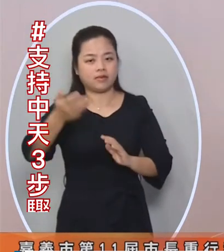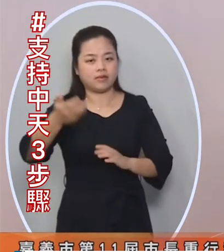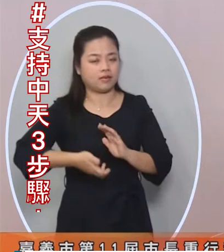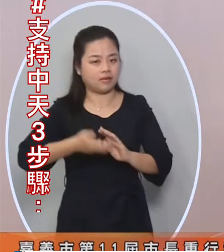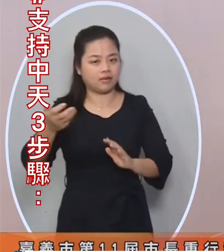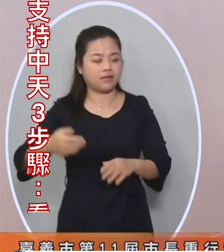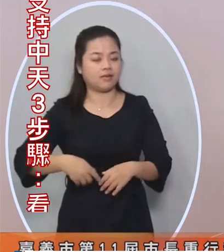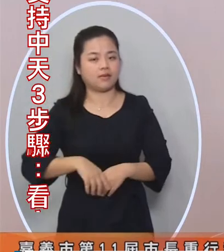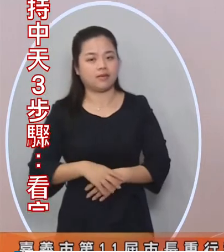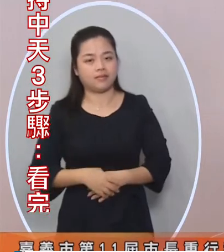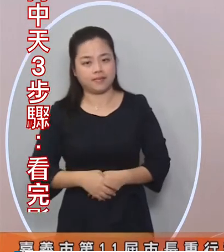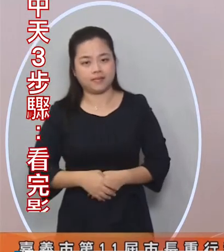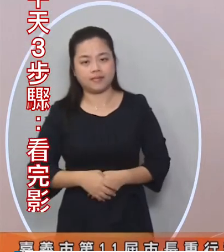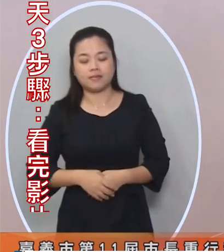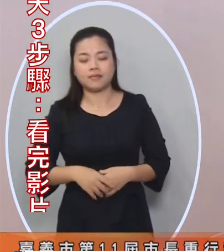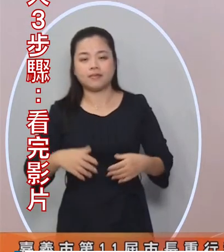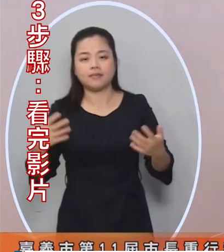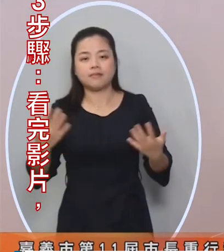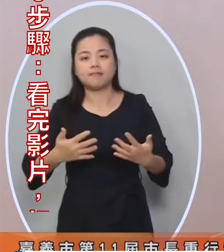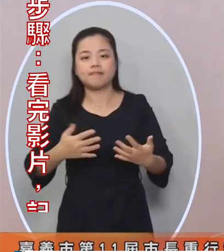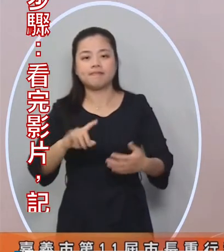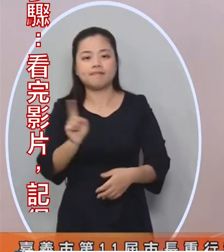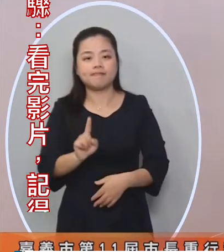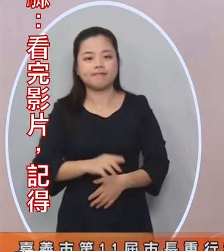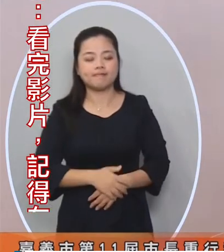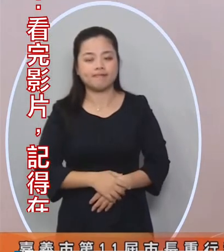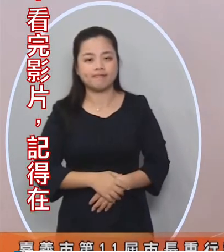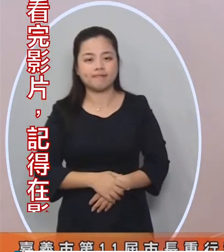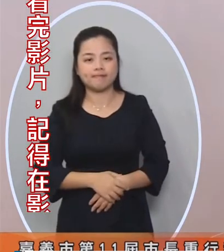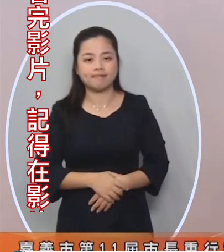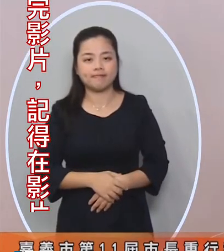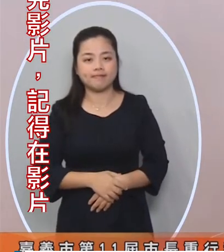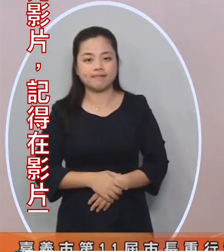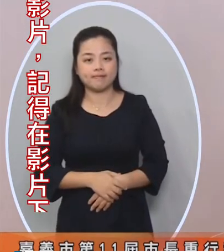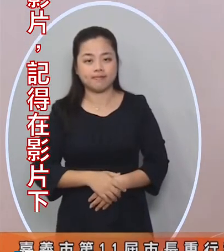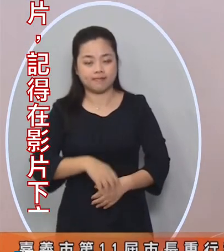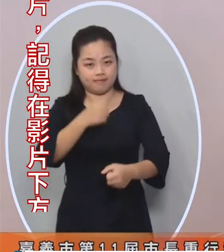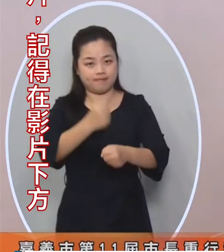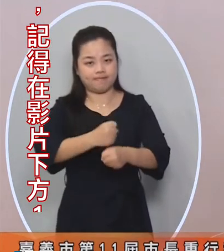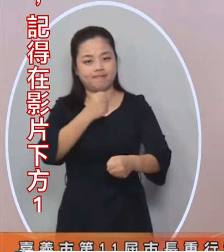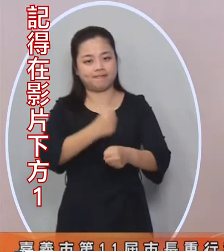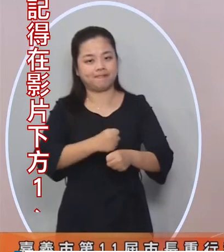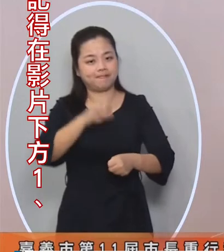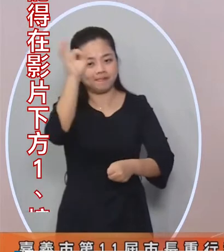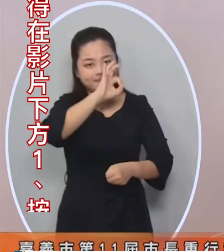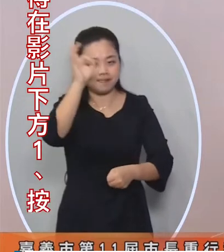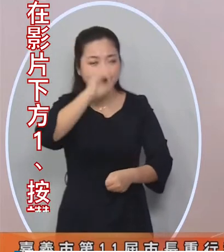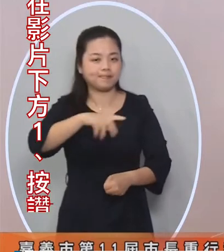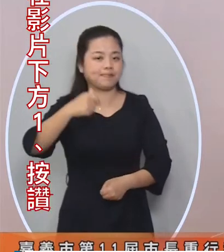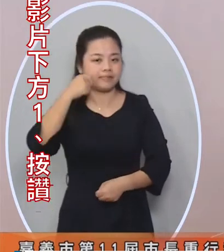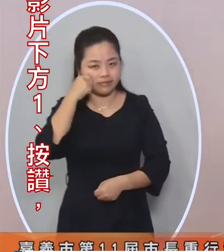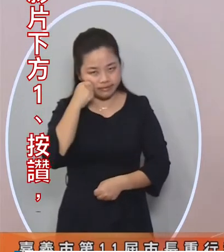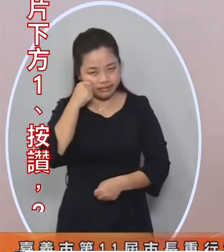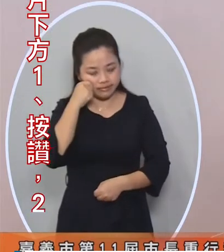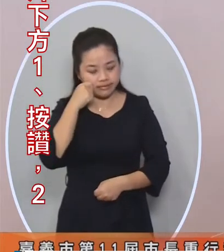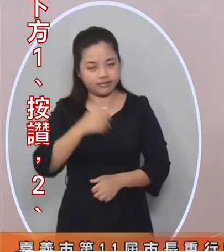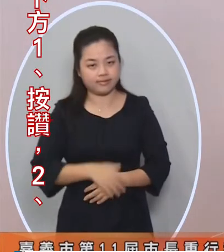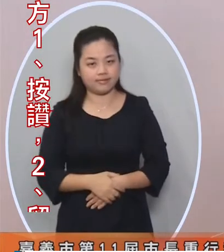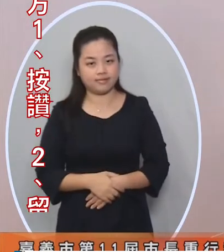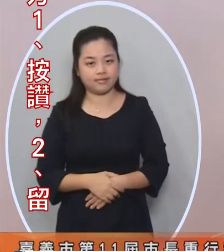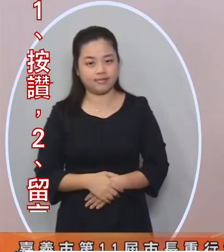年轻人为什么会不断流失？其实问题很简单，就在我们的工作不易，寻找工作的机会不